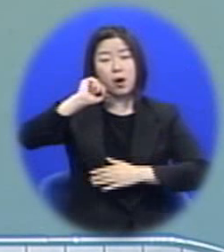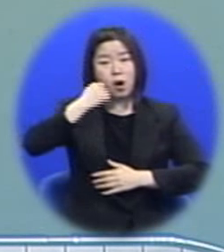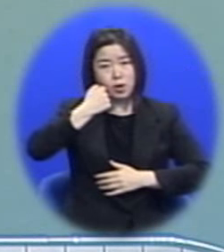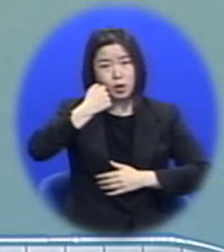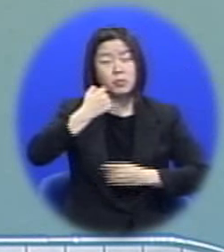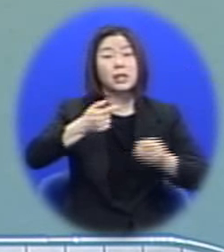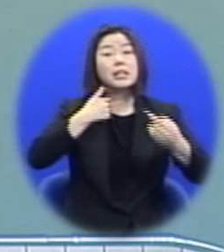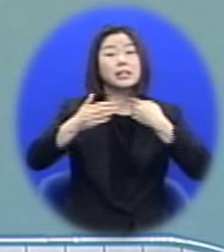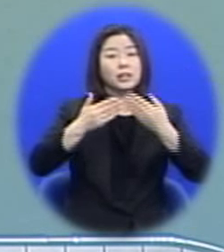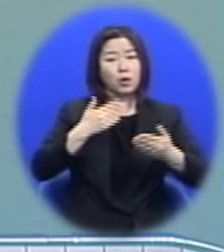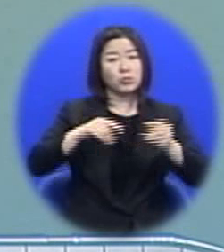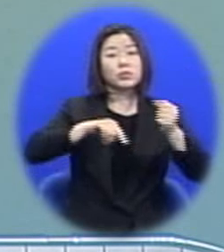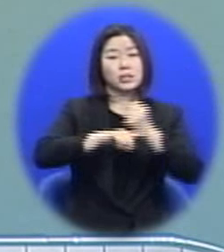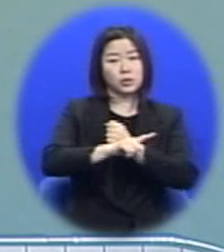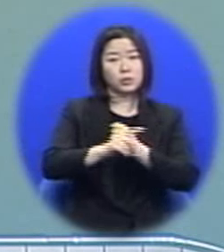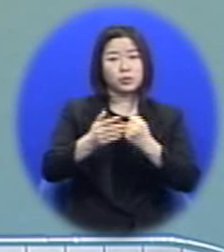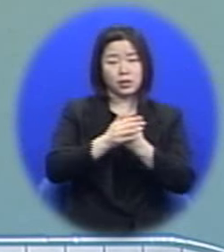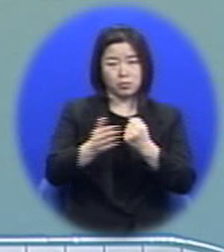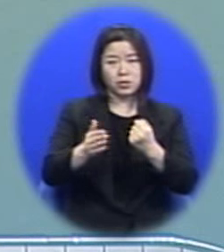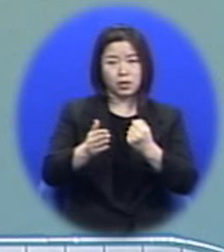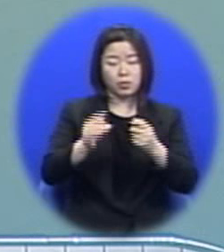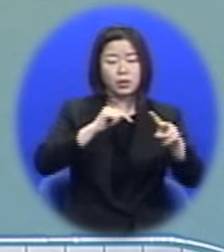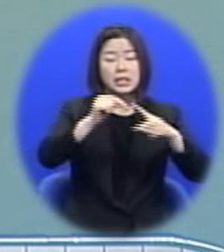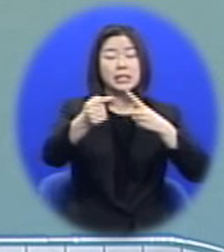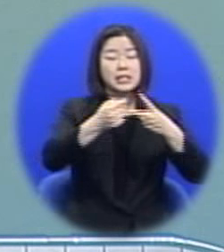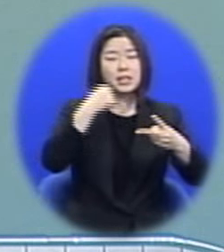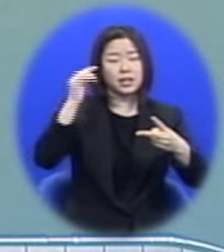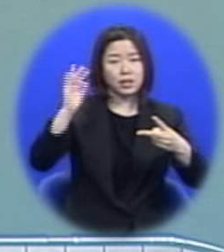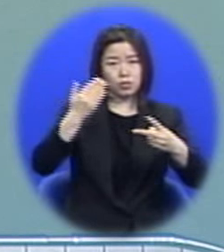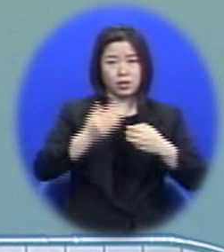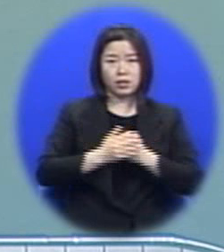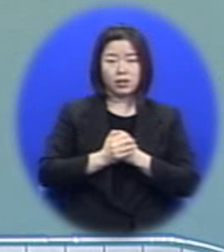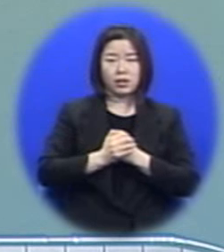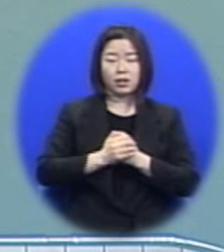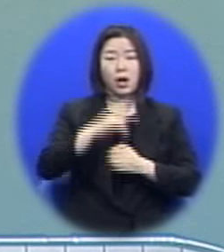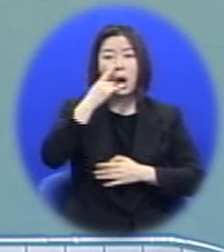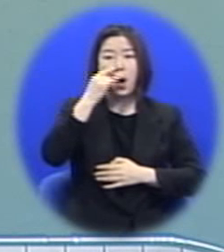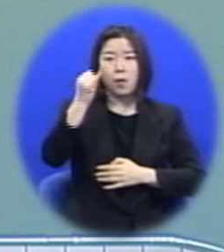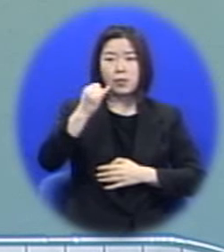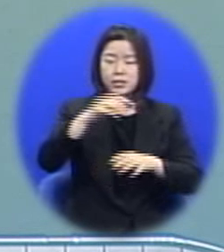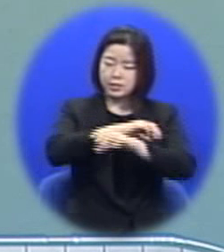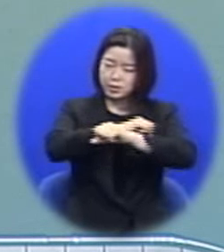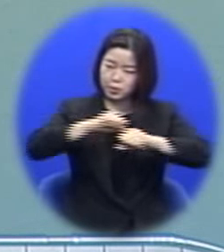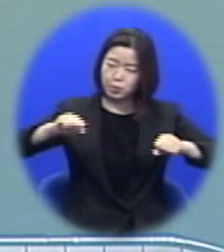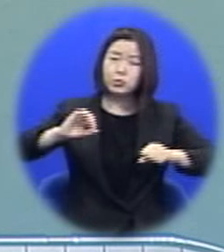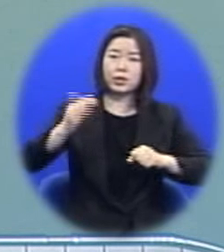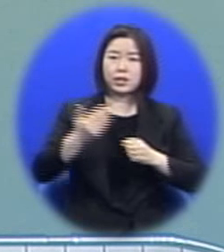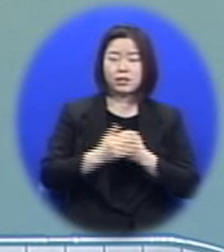겪은 까닭이었구나. 이해가 되기 시작하고 어머니를 용서하게 됩니다.